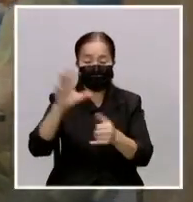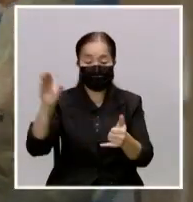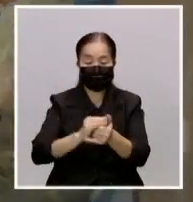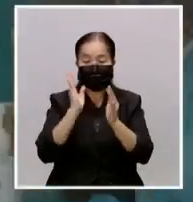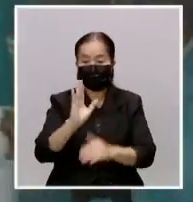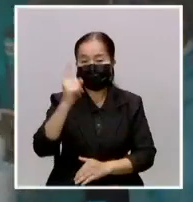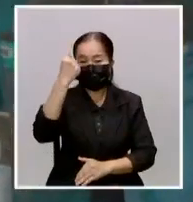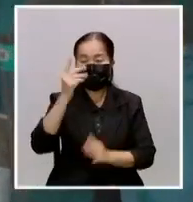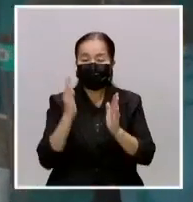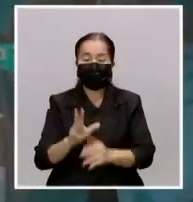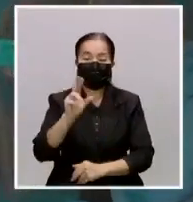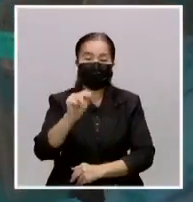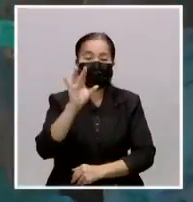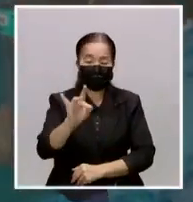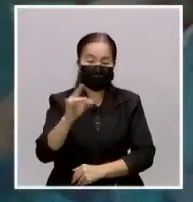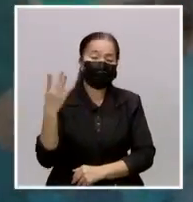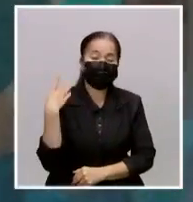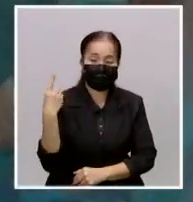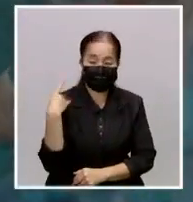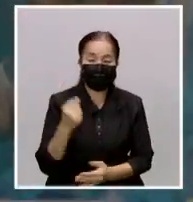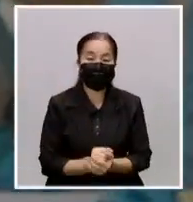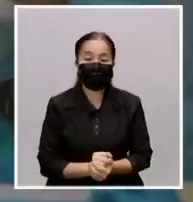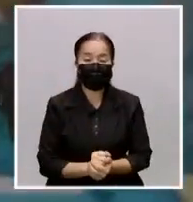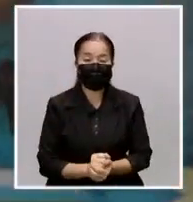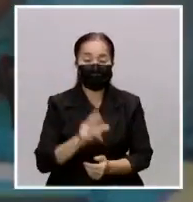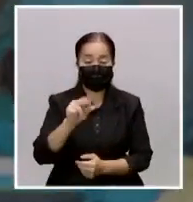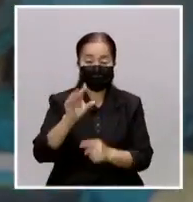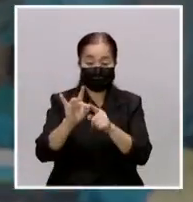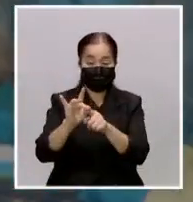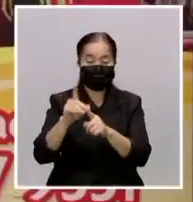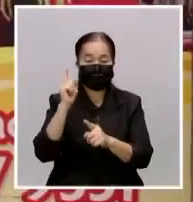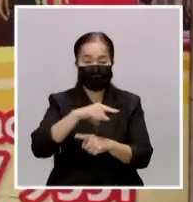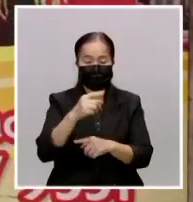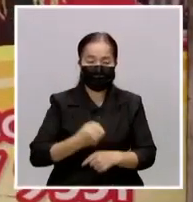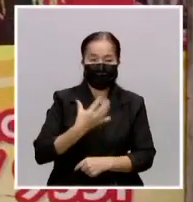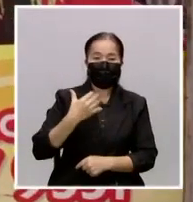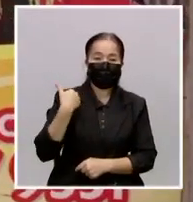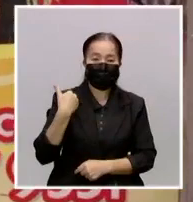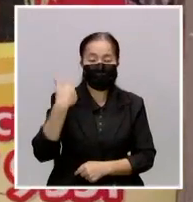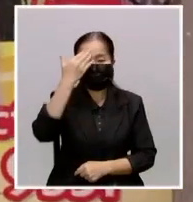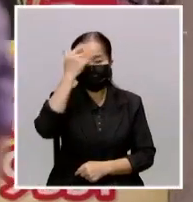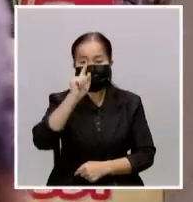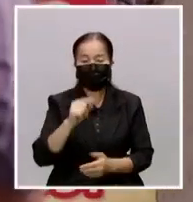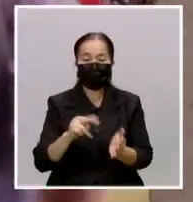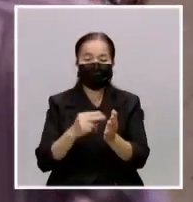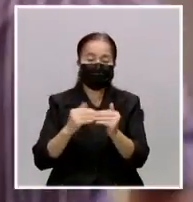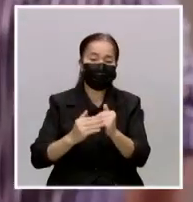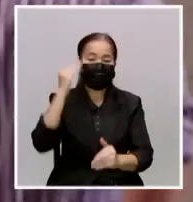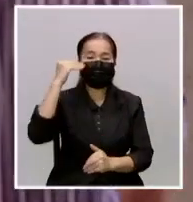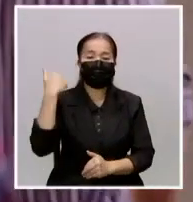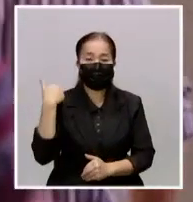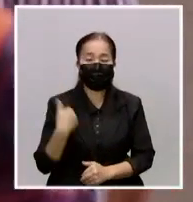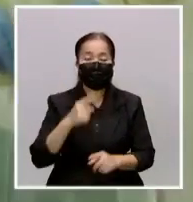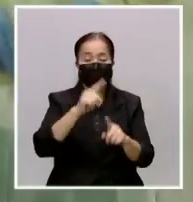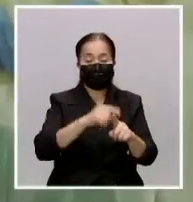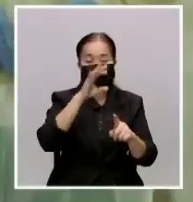ใหม่38คนเมื่อวานนี้ตัวเลขนี้คนสิงคโปร์ก็ตกใจกันพอสมควรนะครับเพราะว่าเป็นตัวเลขที่สูงสุดนับตั้งแต่เดือน